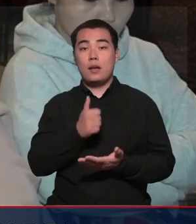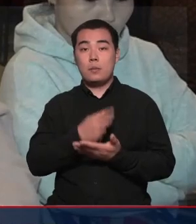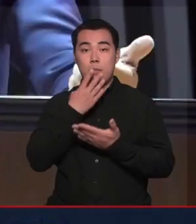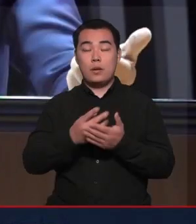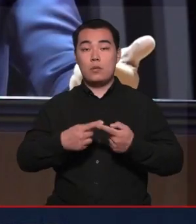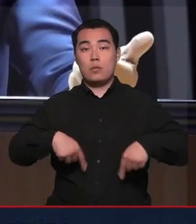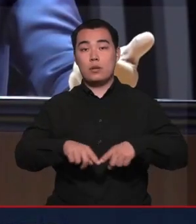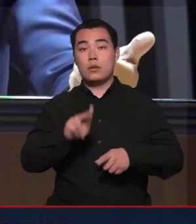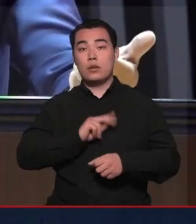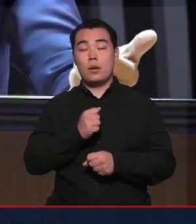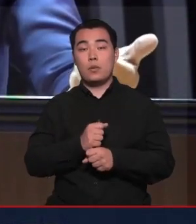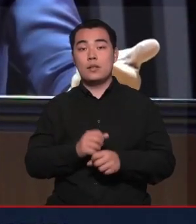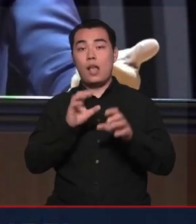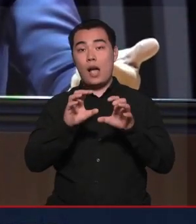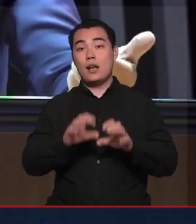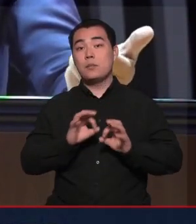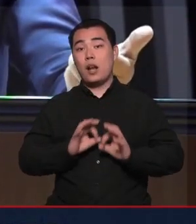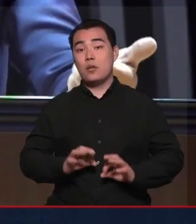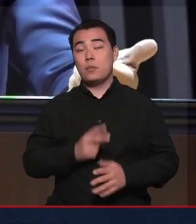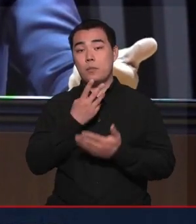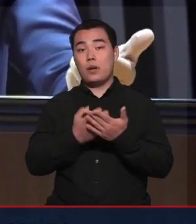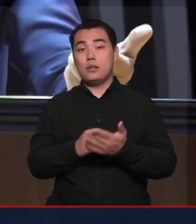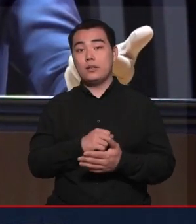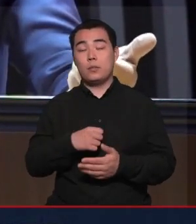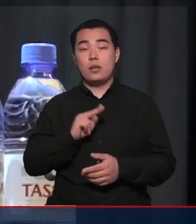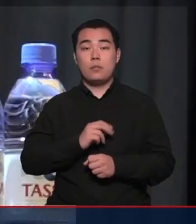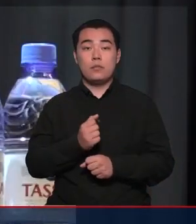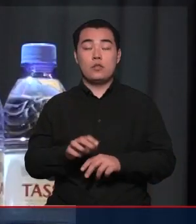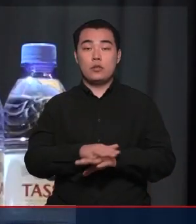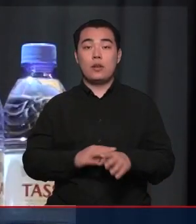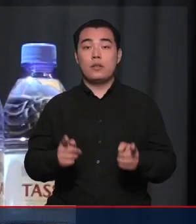орган өкілдері, заңгерлер, құқықтық мәселелер бойынша тұрғындармен тұрақты